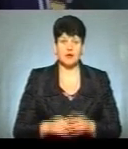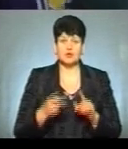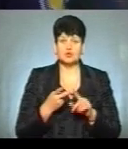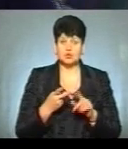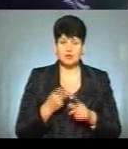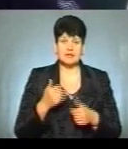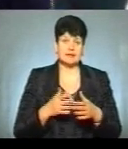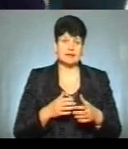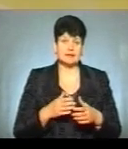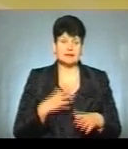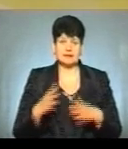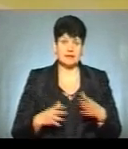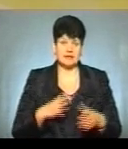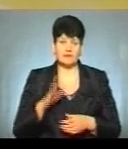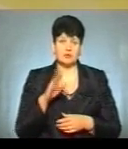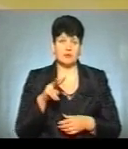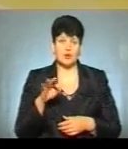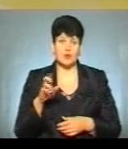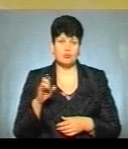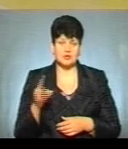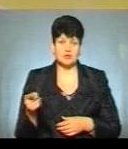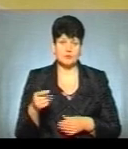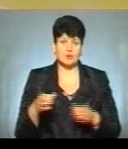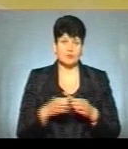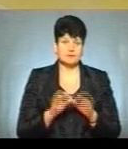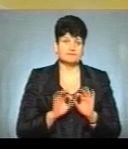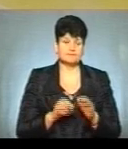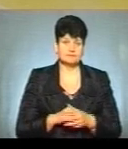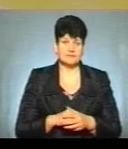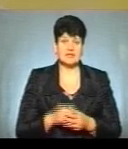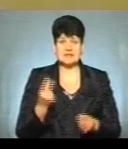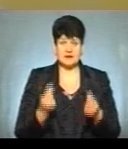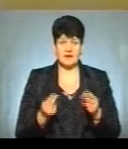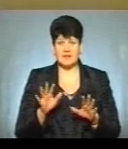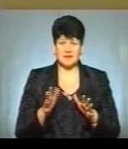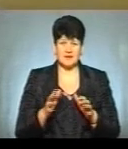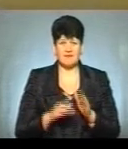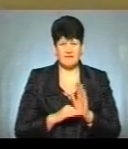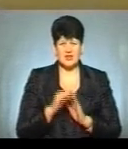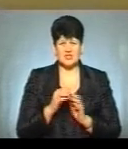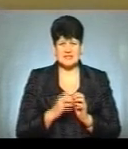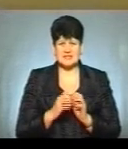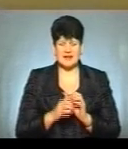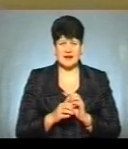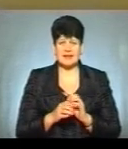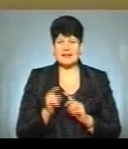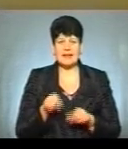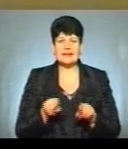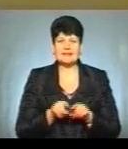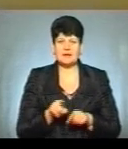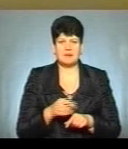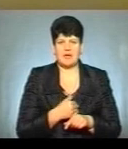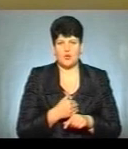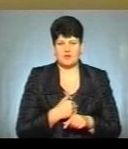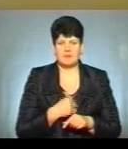тренер тернопільської команди Володимир Лобур сьогоднішню гру прокоментував так. Ну, зіграли так, вище середнього, не так, як би хотілося